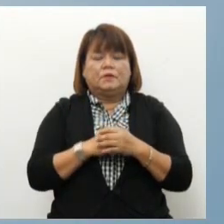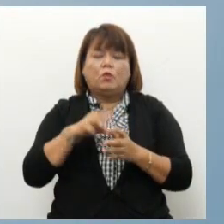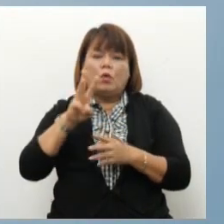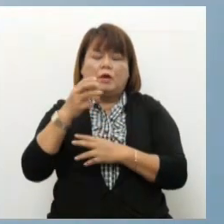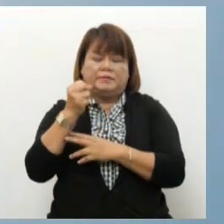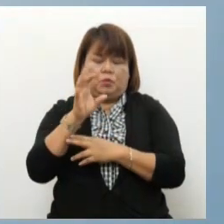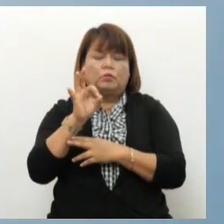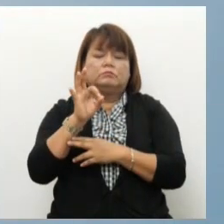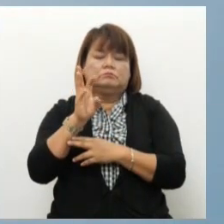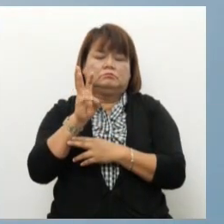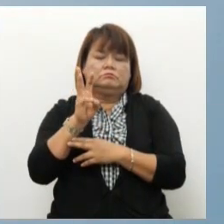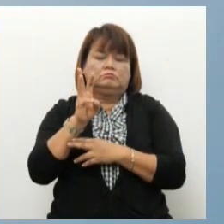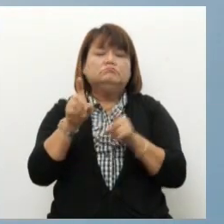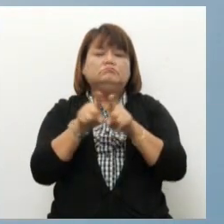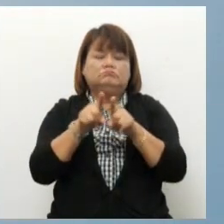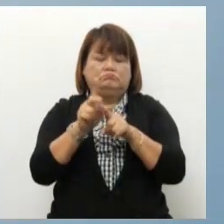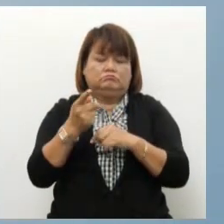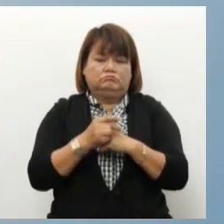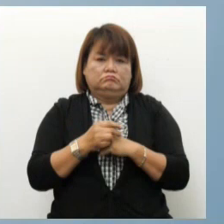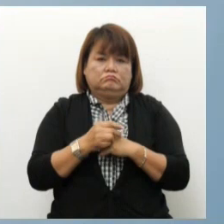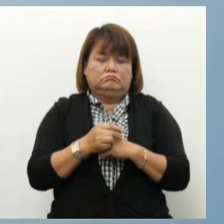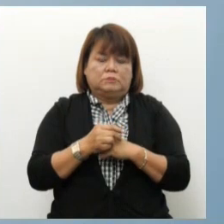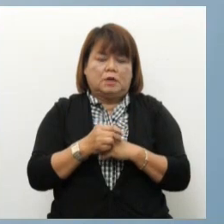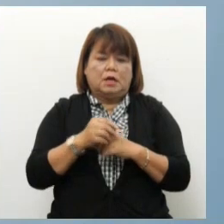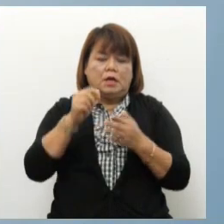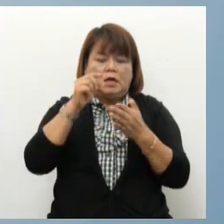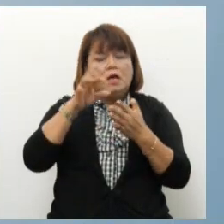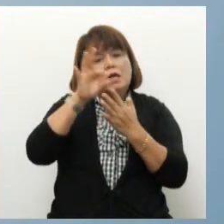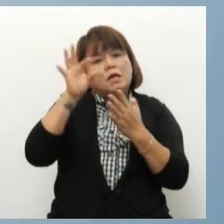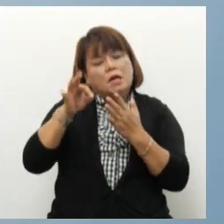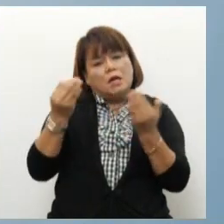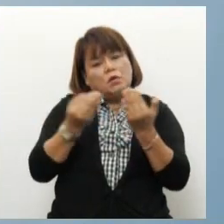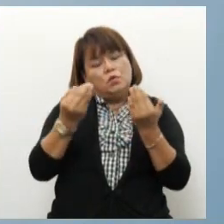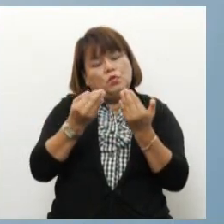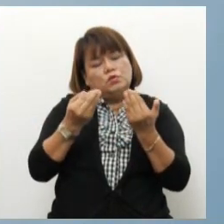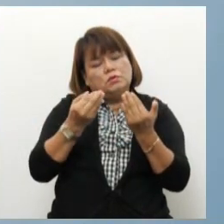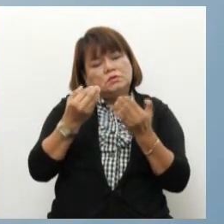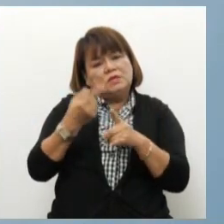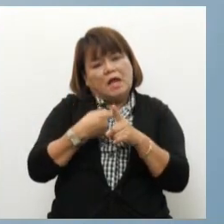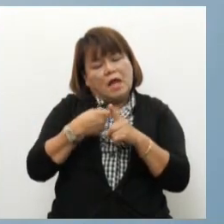ช่นเดียวกันในการคัดลูกจ้างพนักงานราชการเข้ามาเป็น